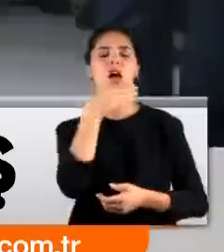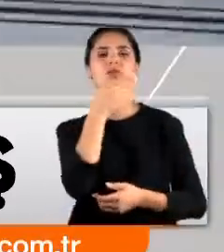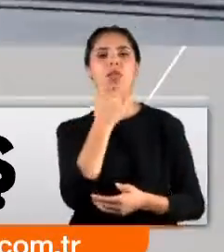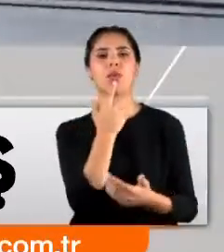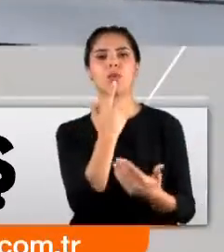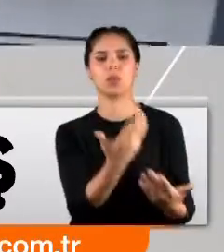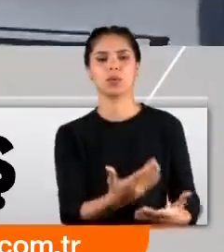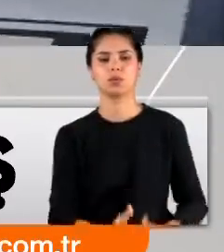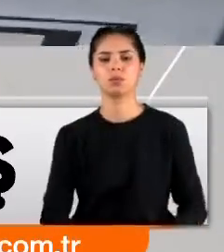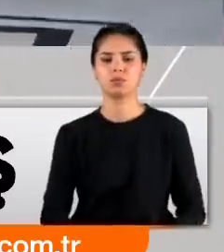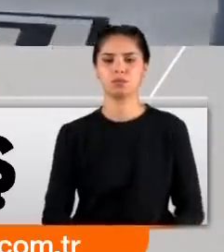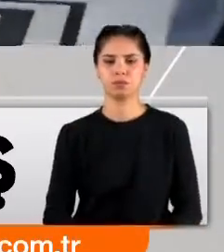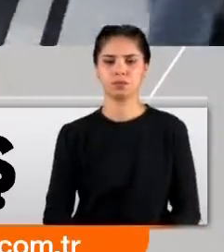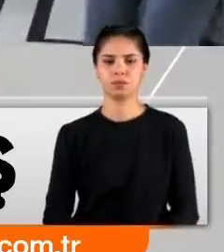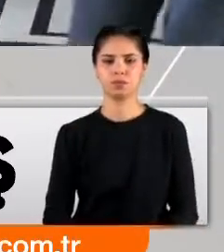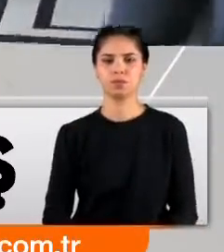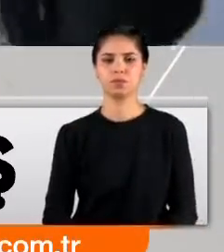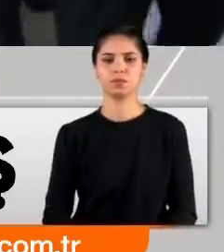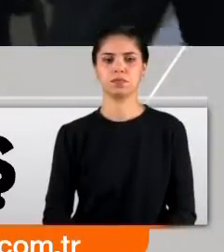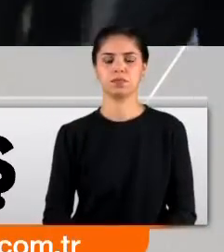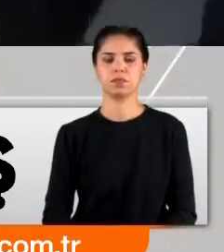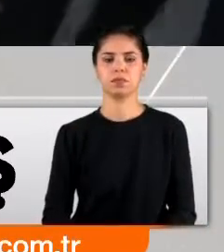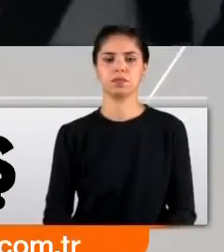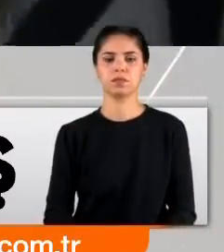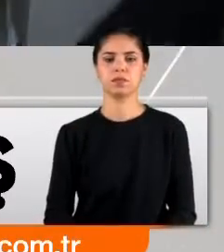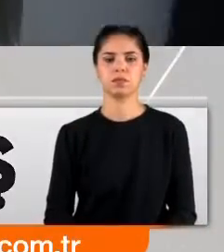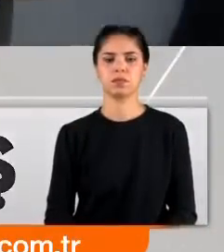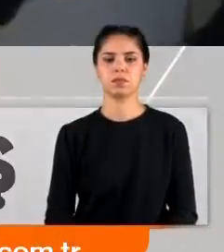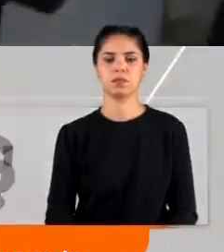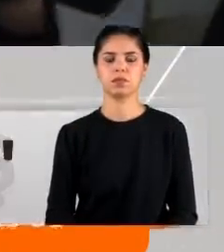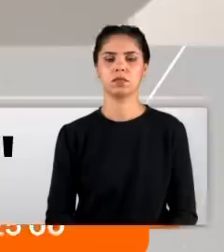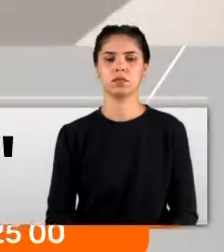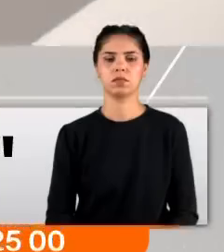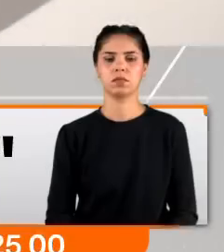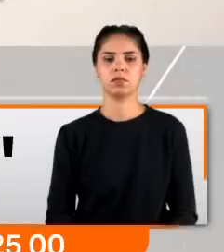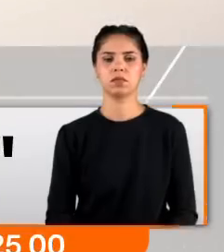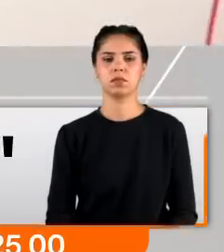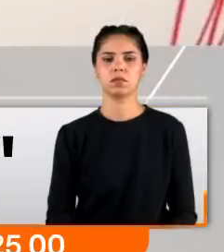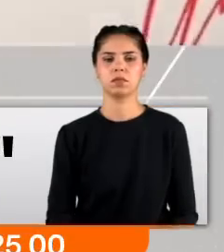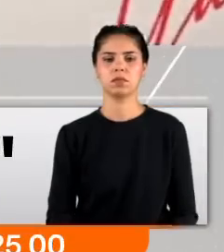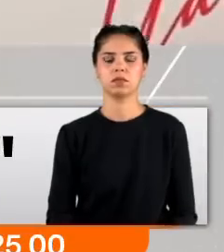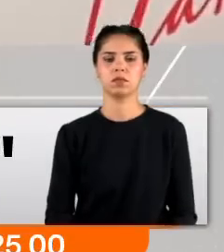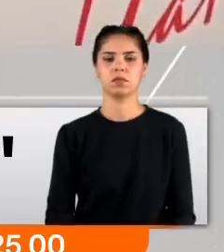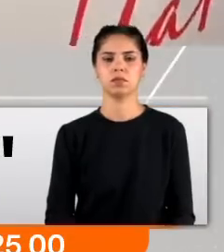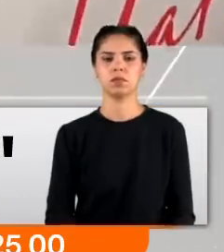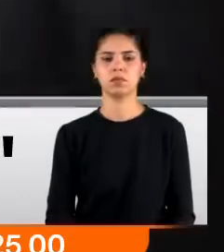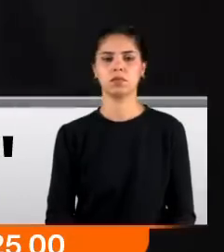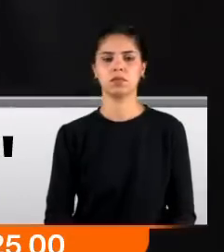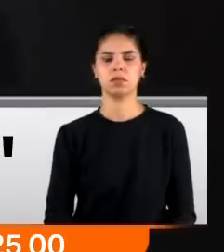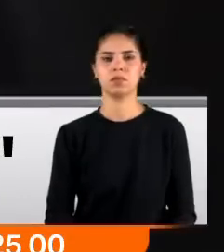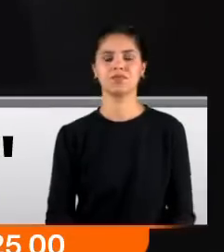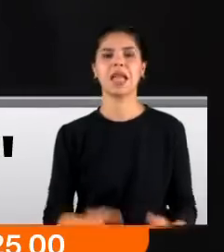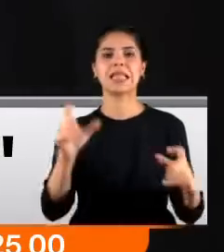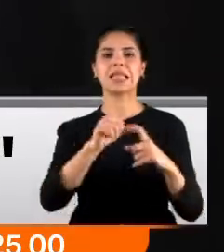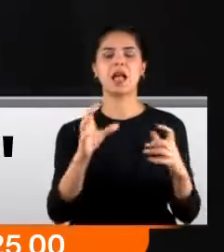ekledi. Seçim kanunda değişiklik yapılınca, yani beraber olmanın getirdiği ekstradan bir avantaj vardı, o kalktı.